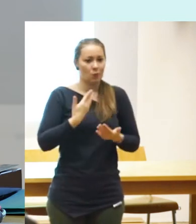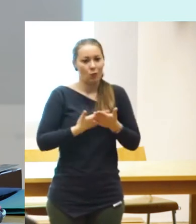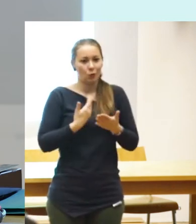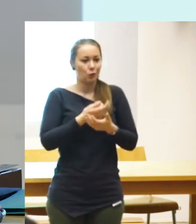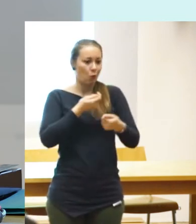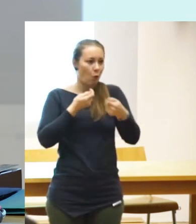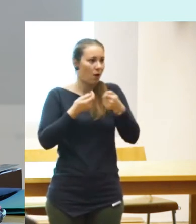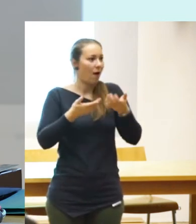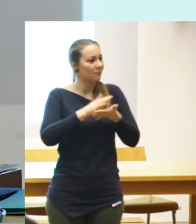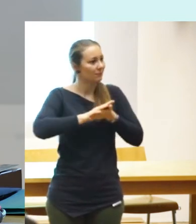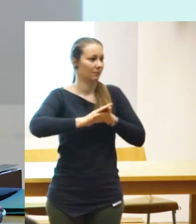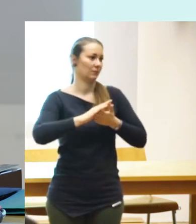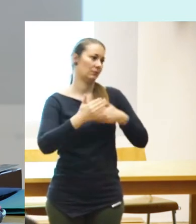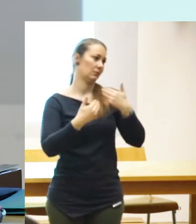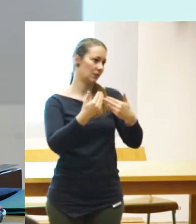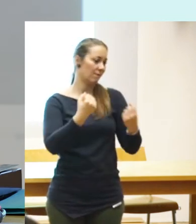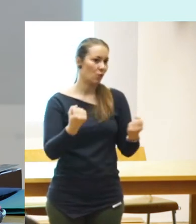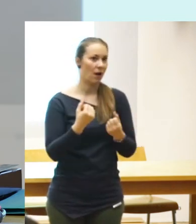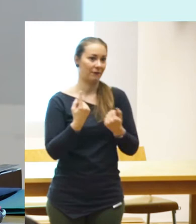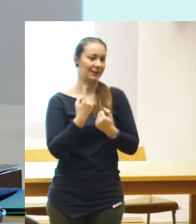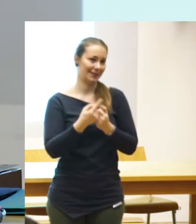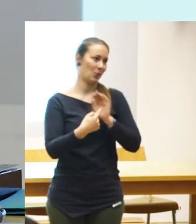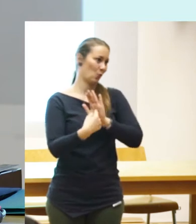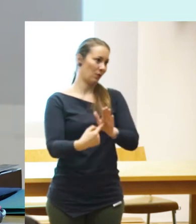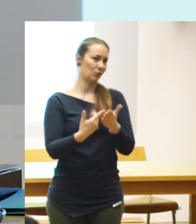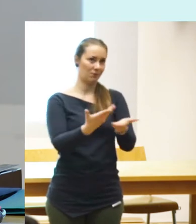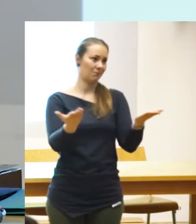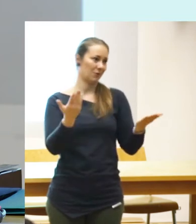produkovat to, co produkujeme.